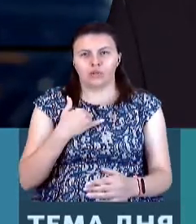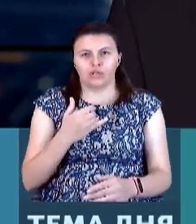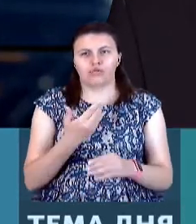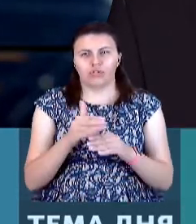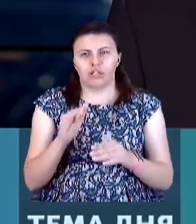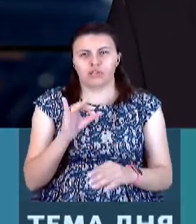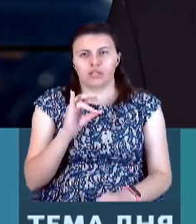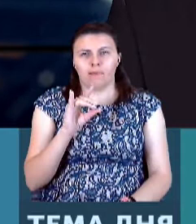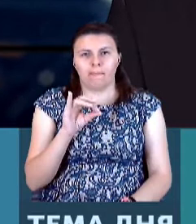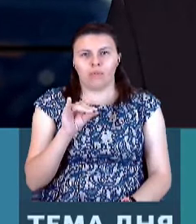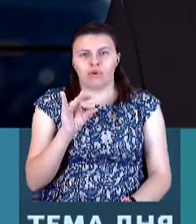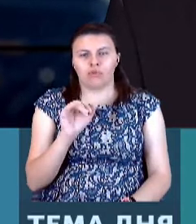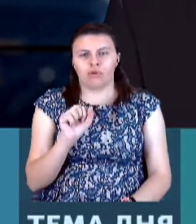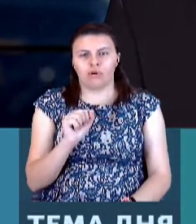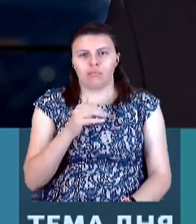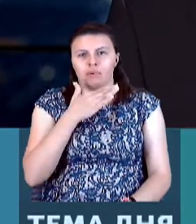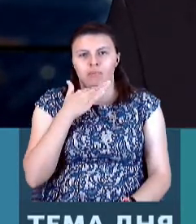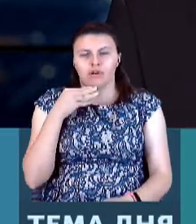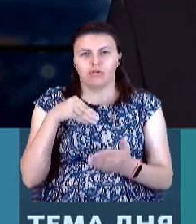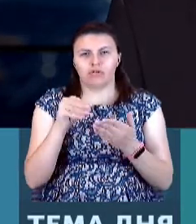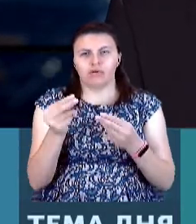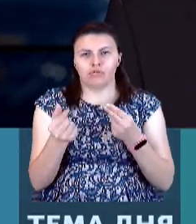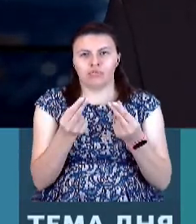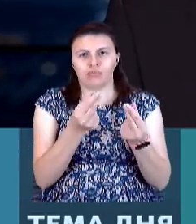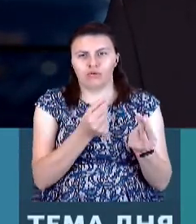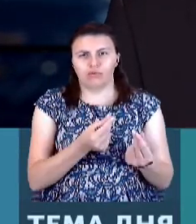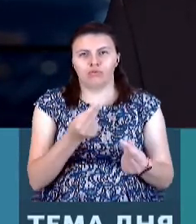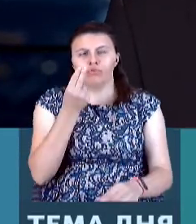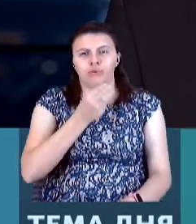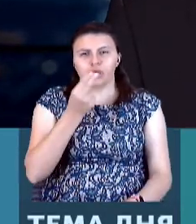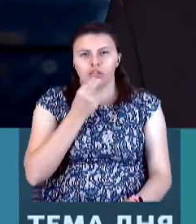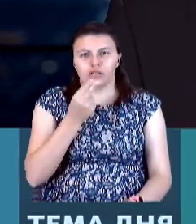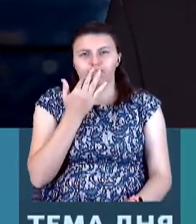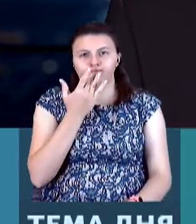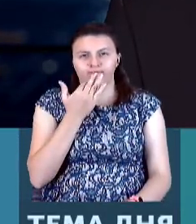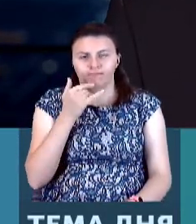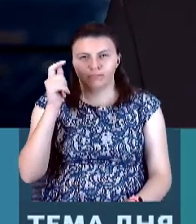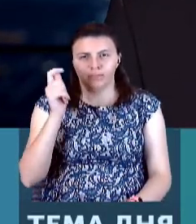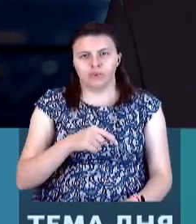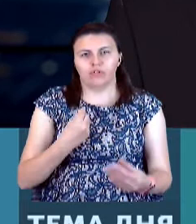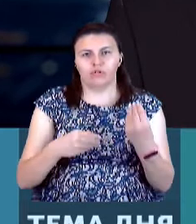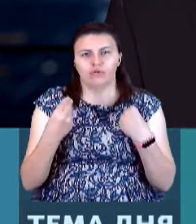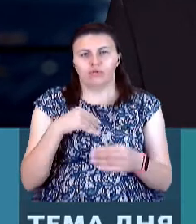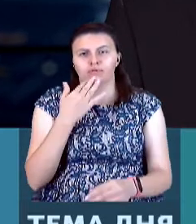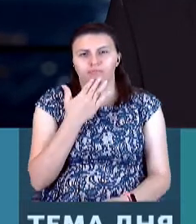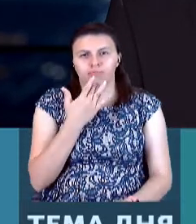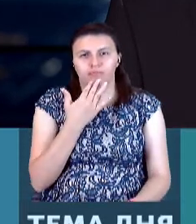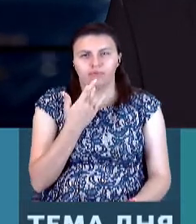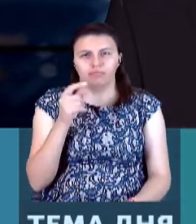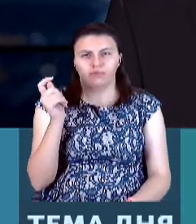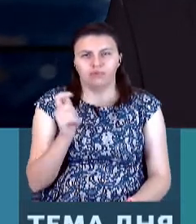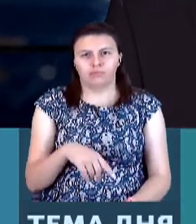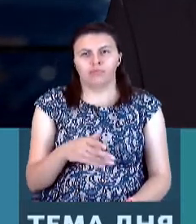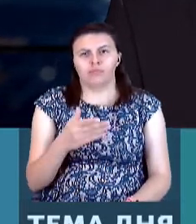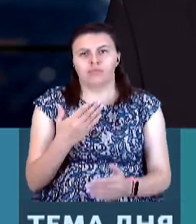багато імпортних товарів, починаючи від їжі та одягу, закінчуючи якимось, ну, можливо, якщо там казати про людей, які